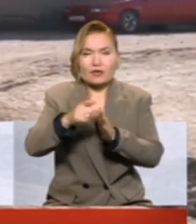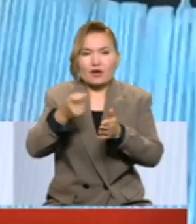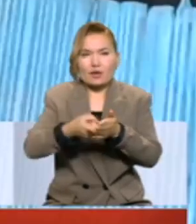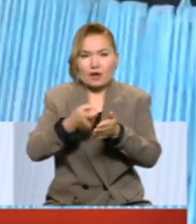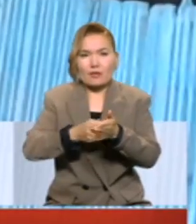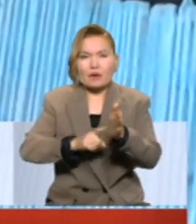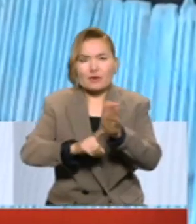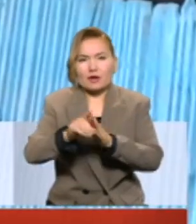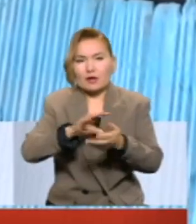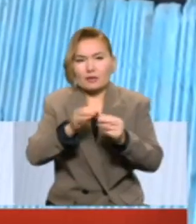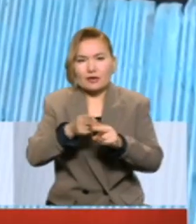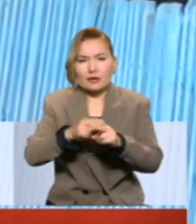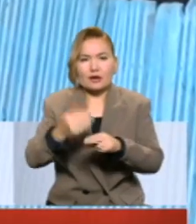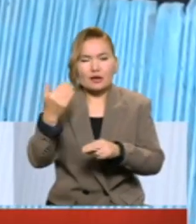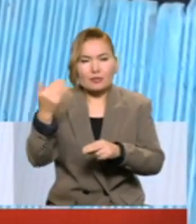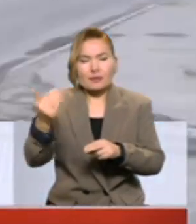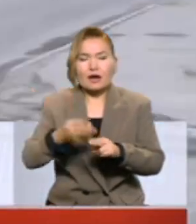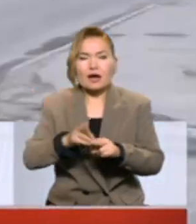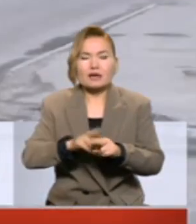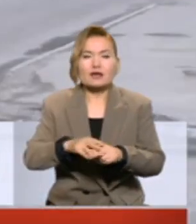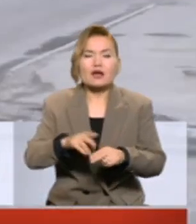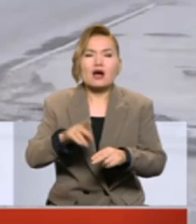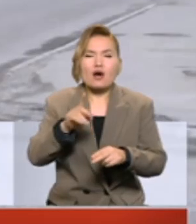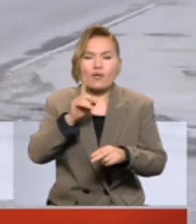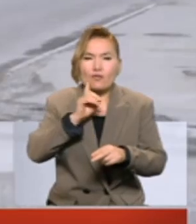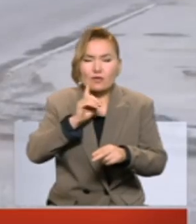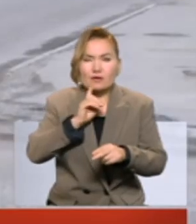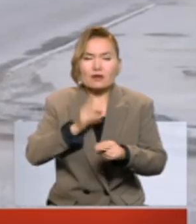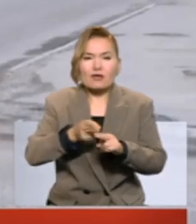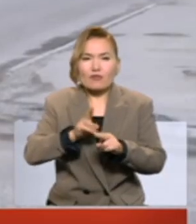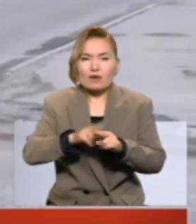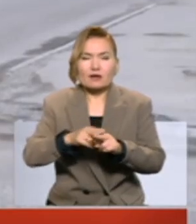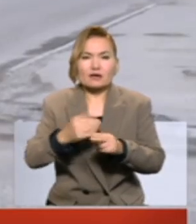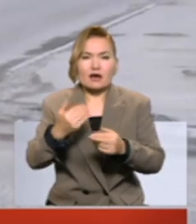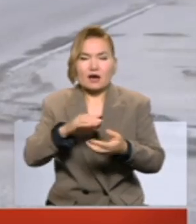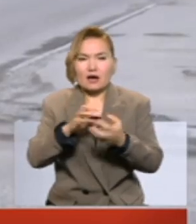қолданатына белгілі болмақ, оған дейін ол өз қызметін жалғастыра береді.